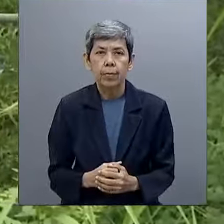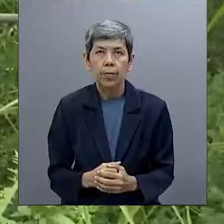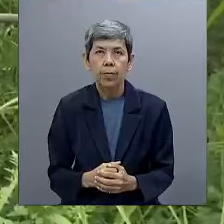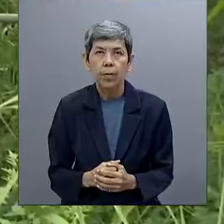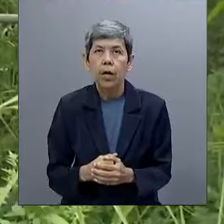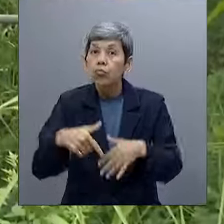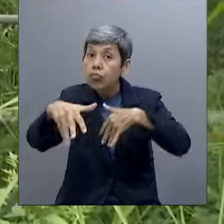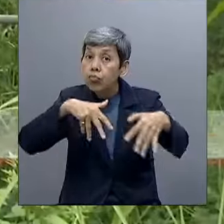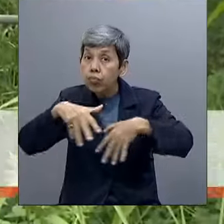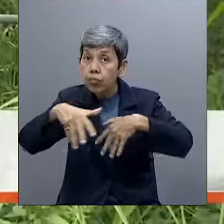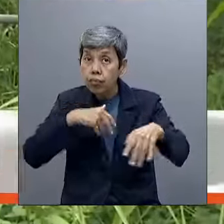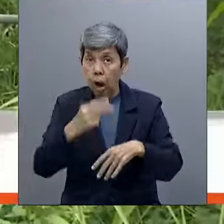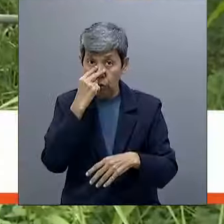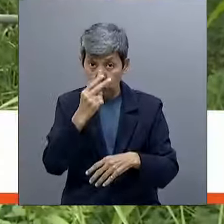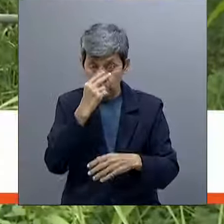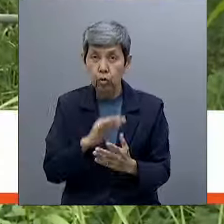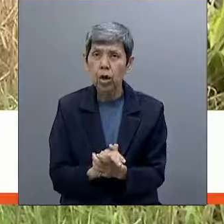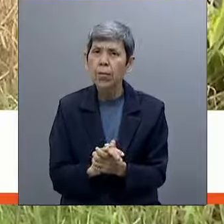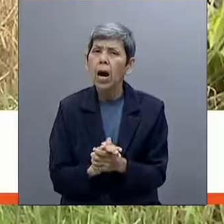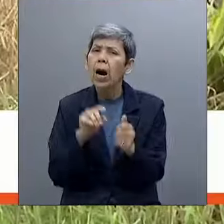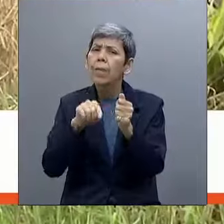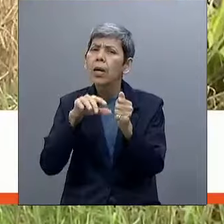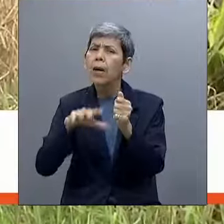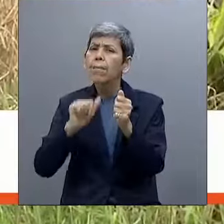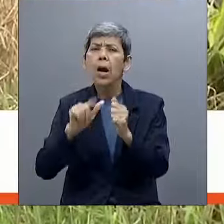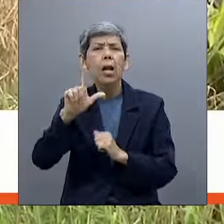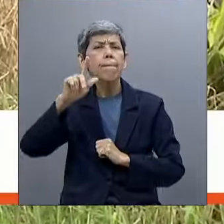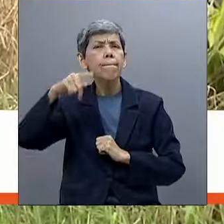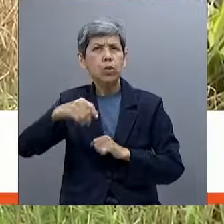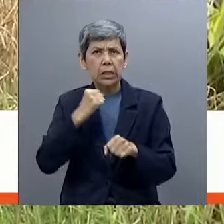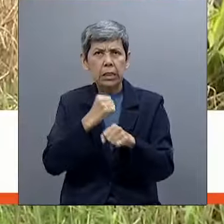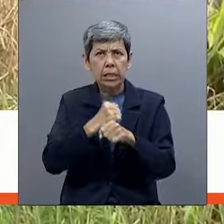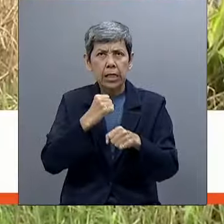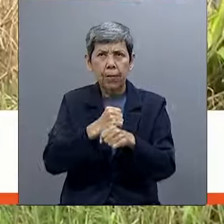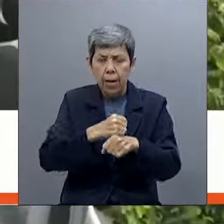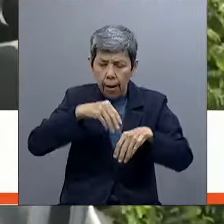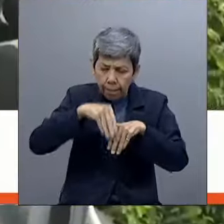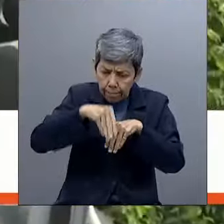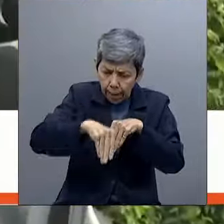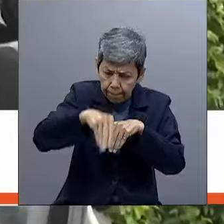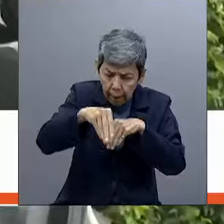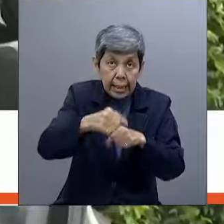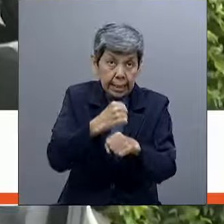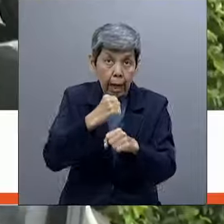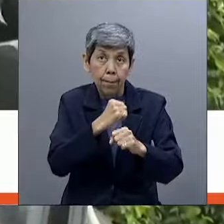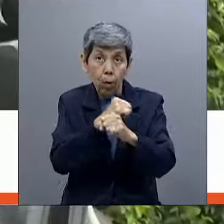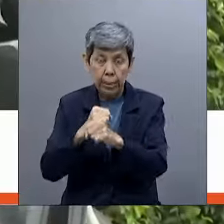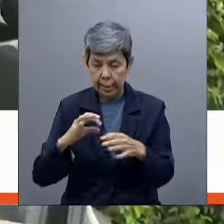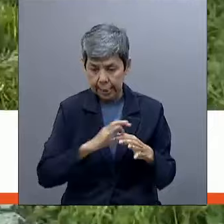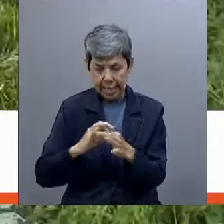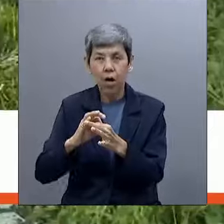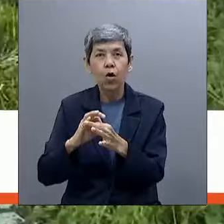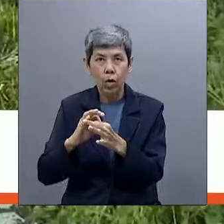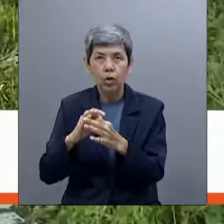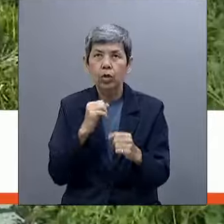ชาวบ้านริมเหมืองเหนือตำบลหนองช้างคืนอำเภอเมืองจังหวัดลำพูนช่วยกันทำฝ่ายชั่วคราวบริเวณลำเหมืองหนองจ่าแซ่ที่เชื่อมต่อกับลำเหมืองหน